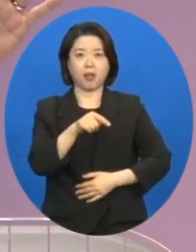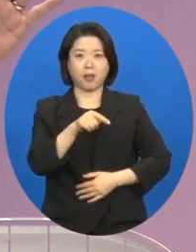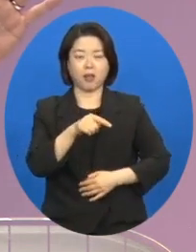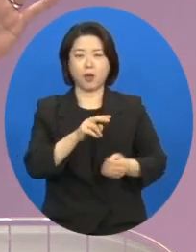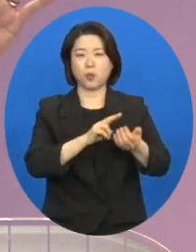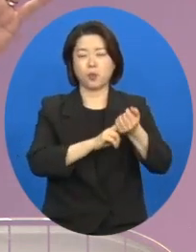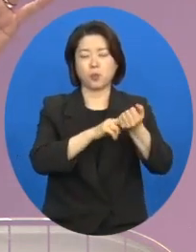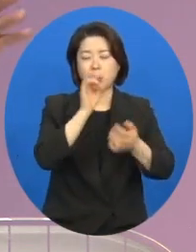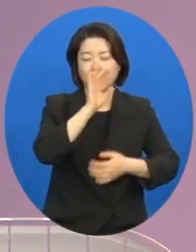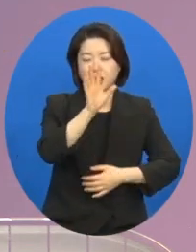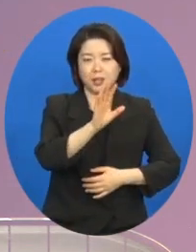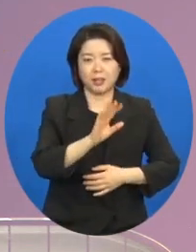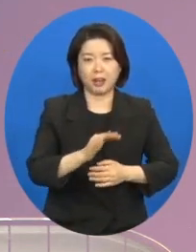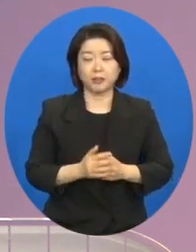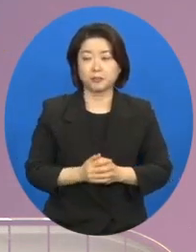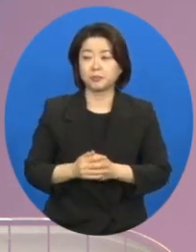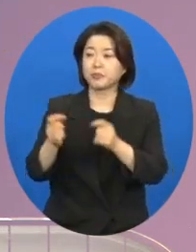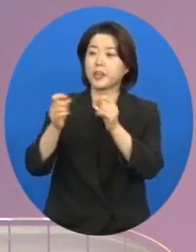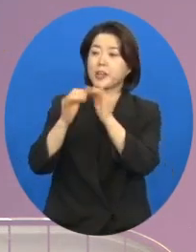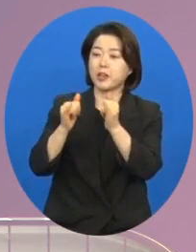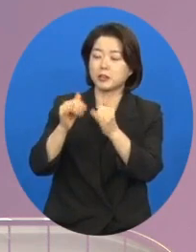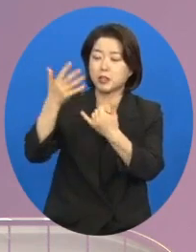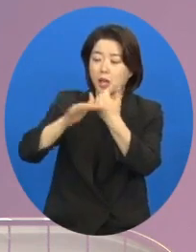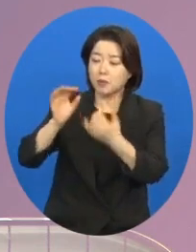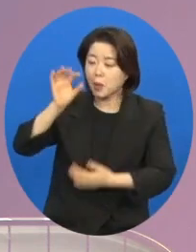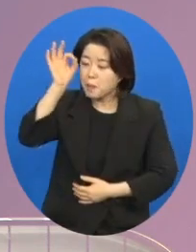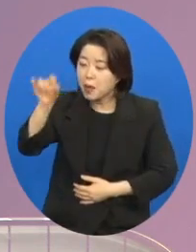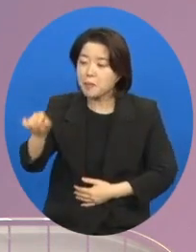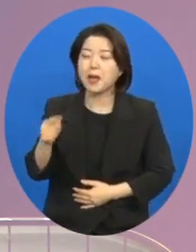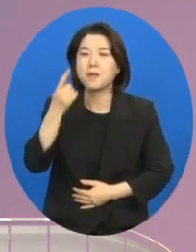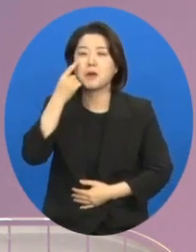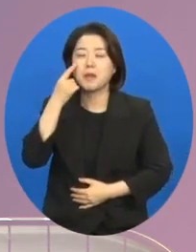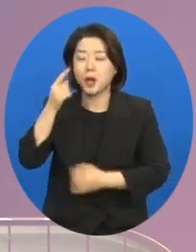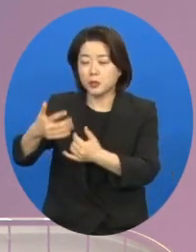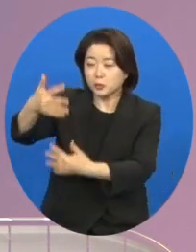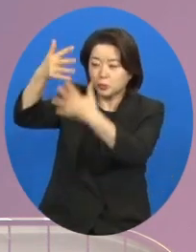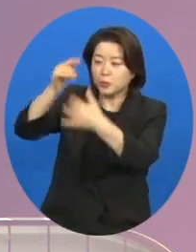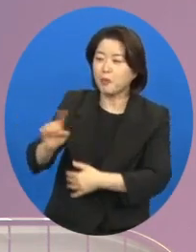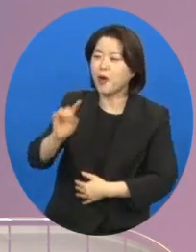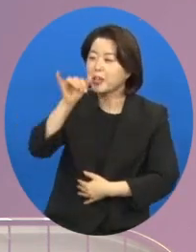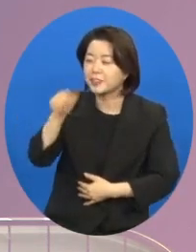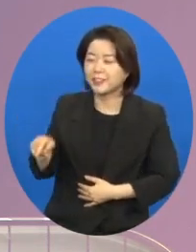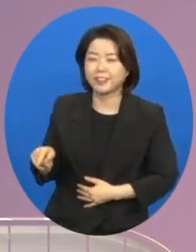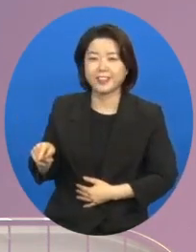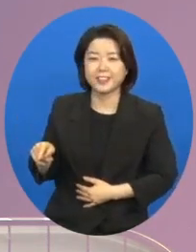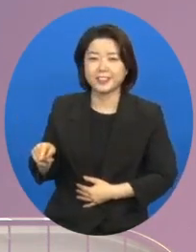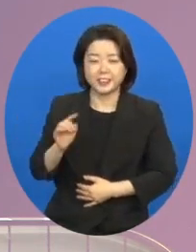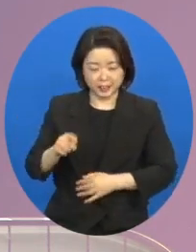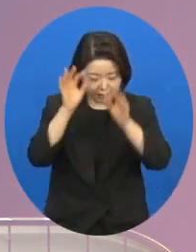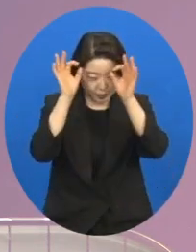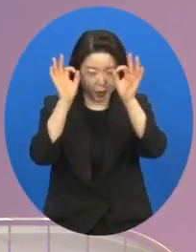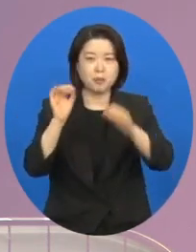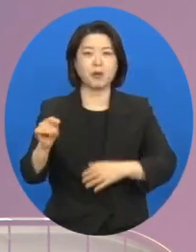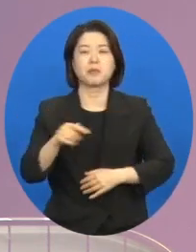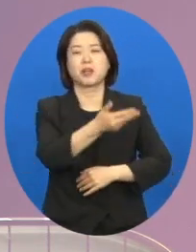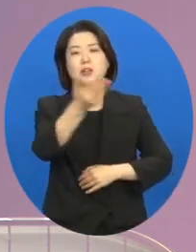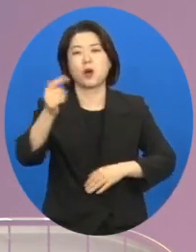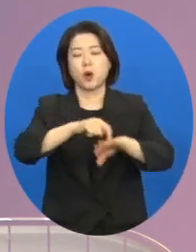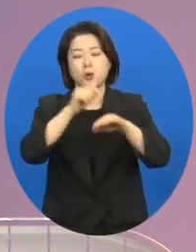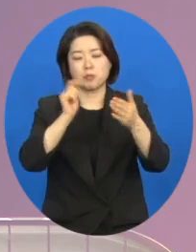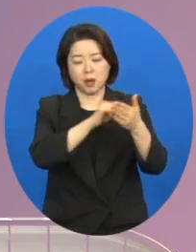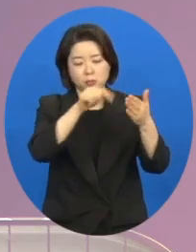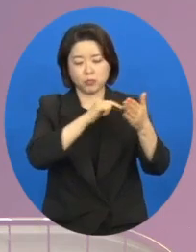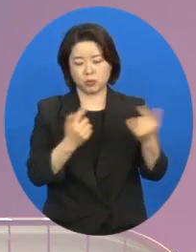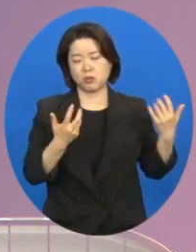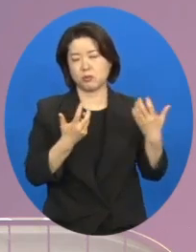수가 없어요. 자, 한번 옆 사람의 유튜브 한번 보시기 바랍니다. 어떤 영상들이 보고 있는지, 그것이 여러분들의 마음이라는 거예요. 여러분 그건